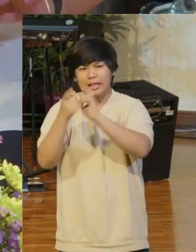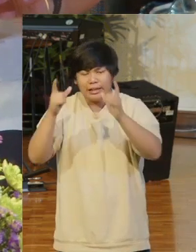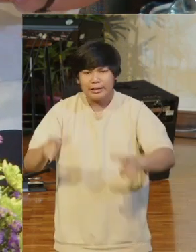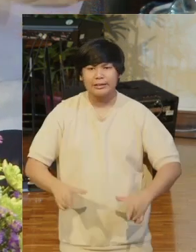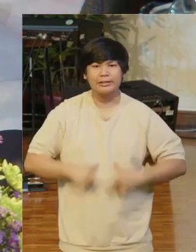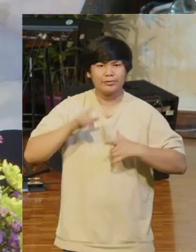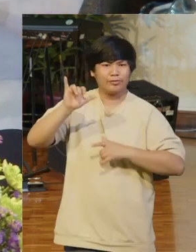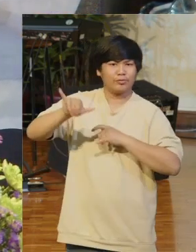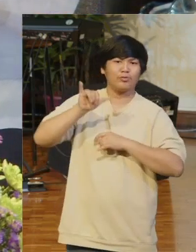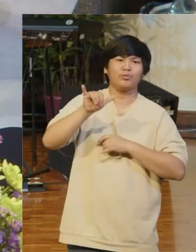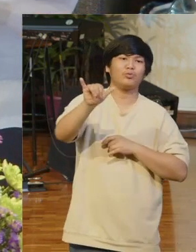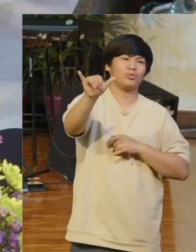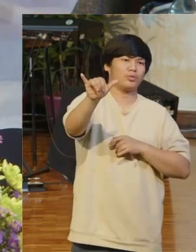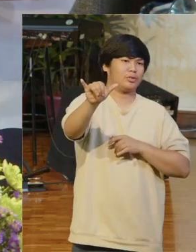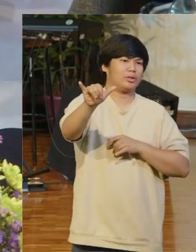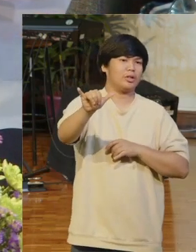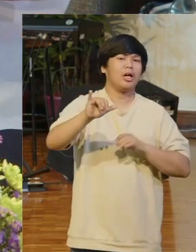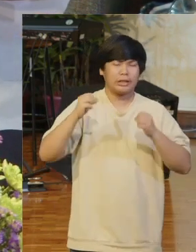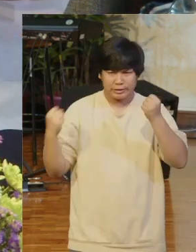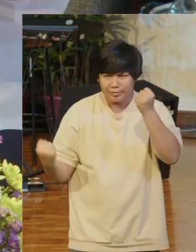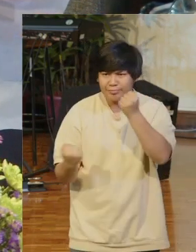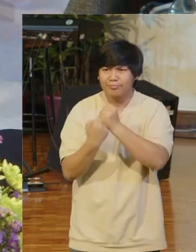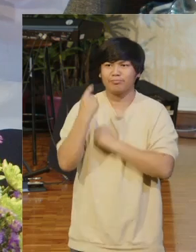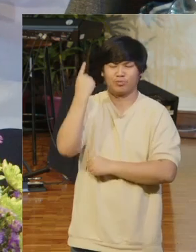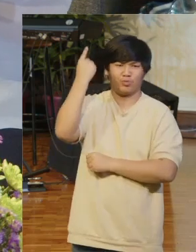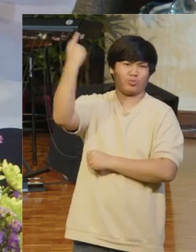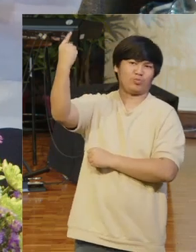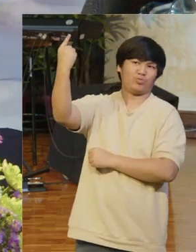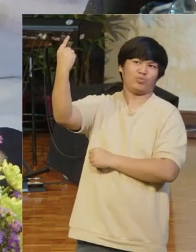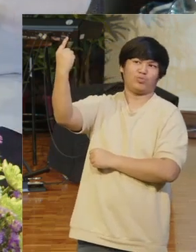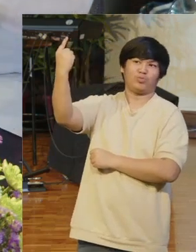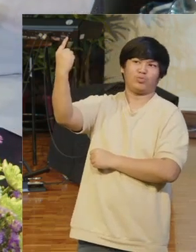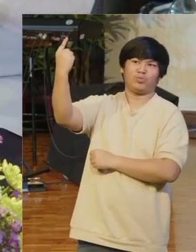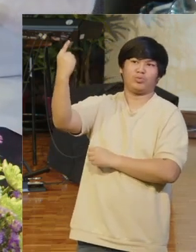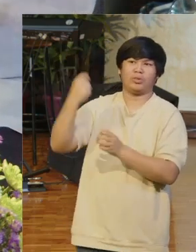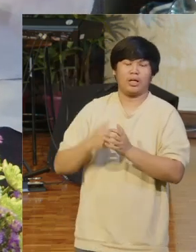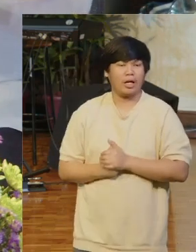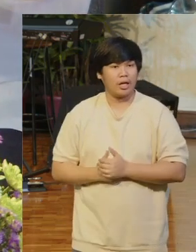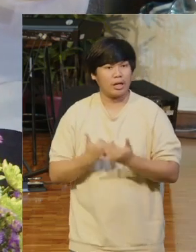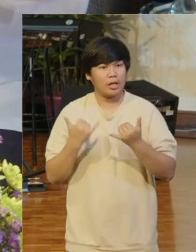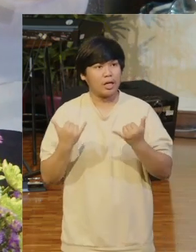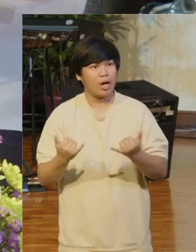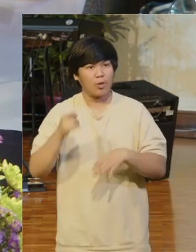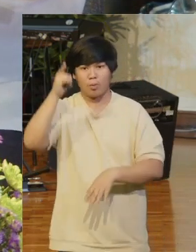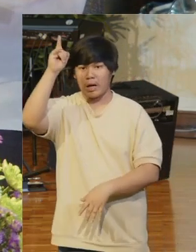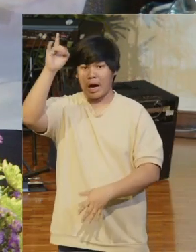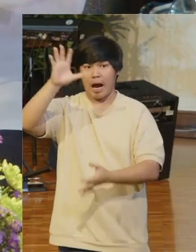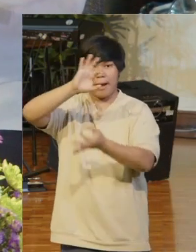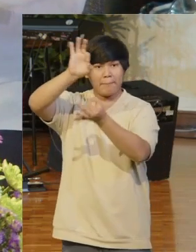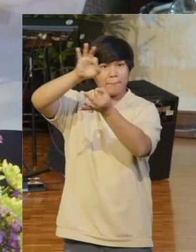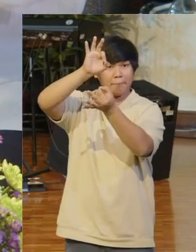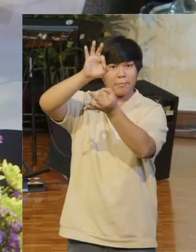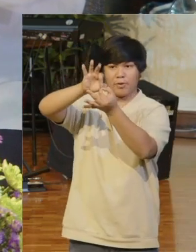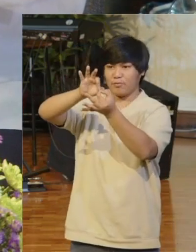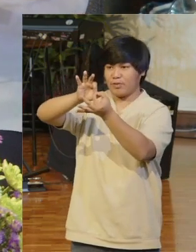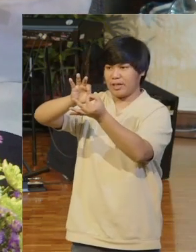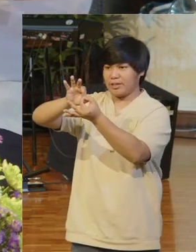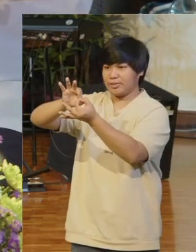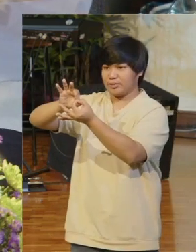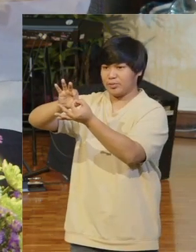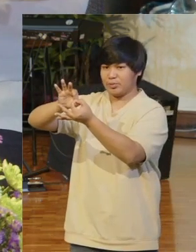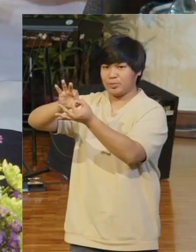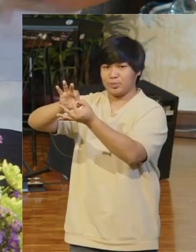self-existent, self-sufficient. At dahil sa Kanyang mga perfections na iyon,